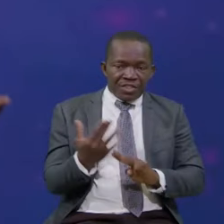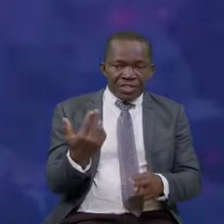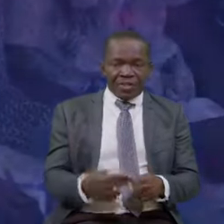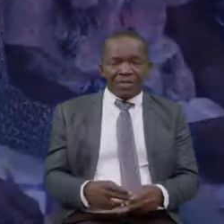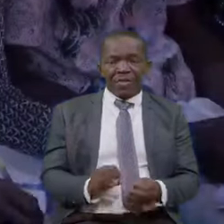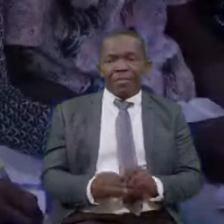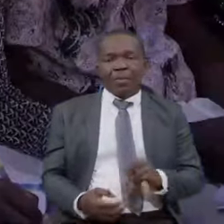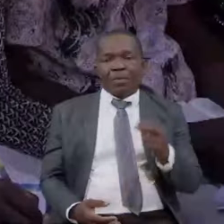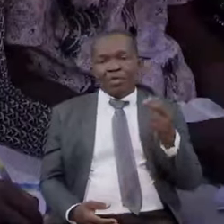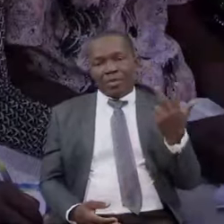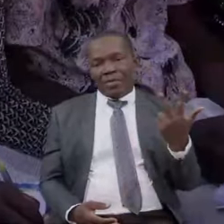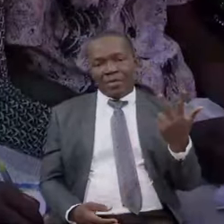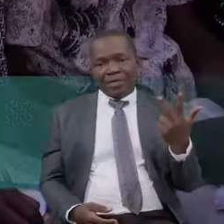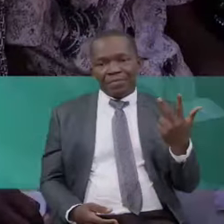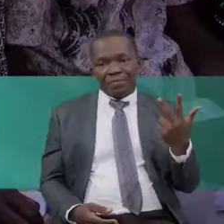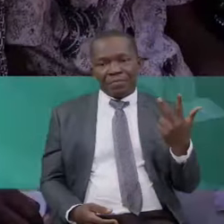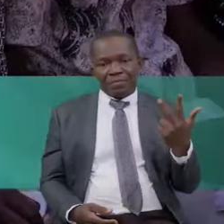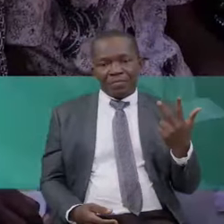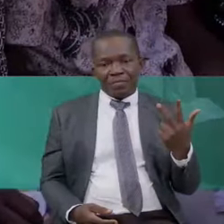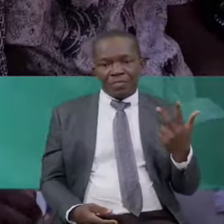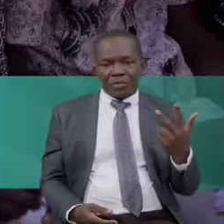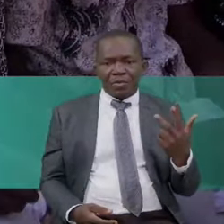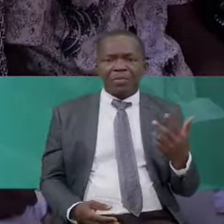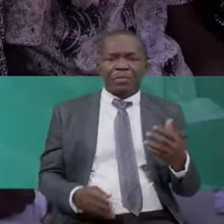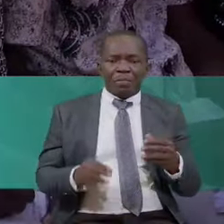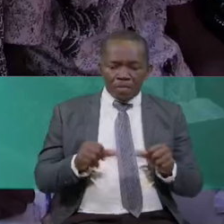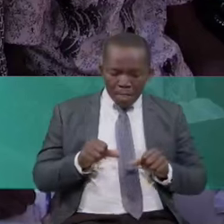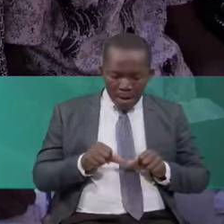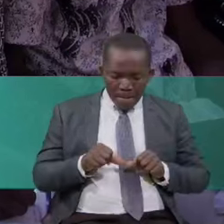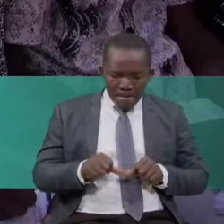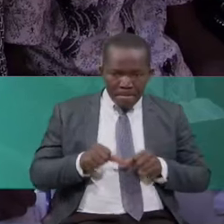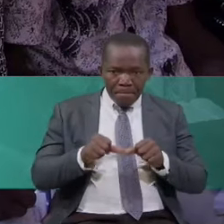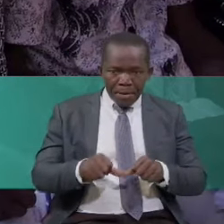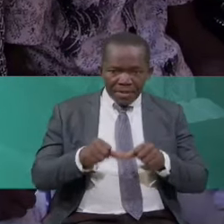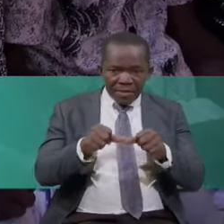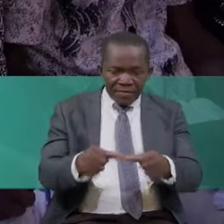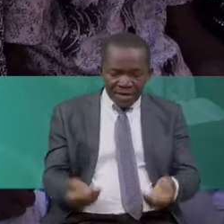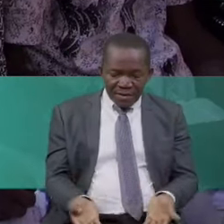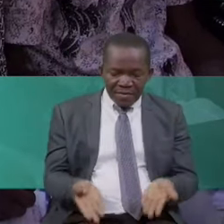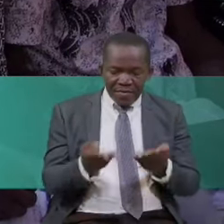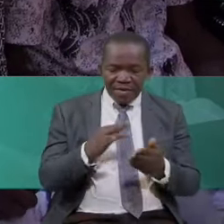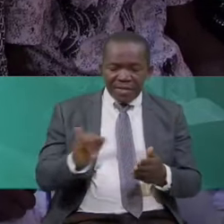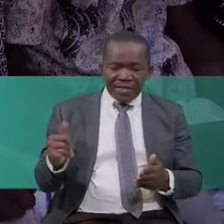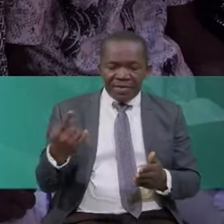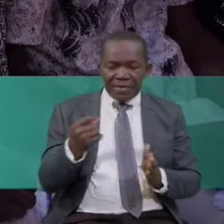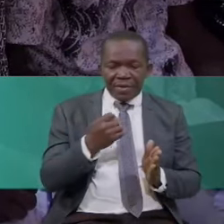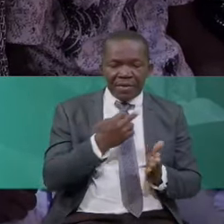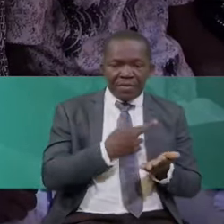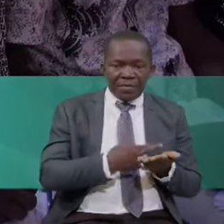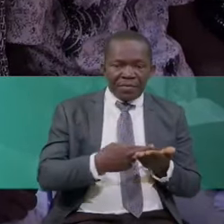élev sans cesse les justes à la plénitude du fils avec